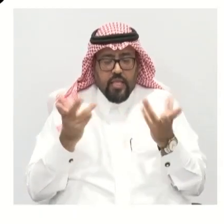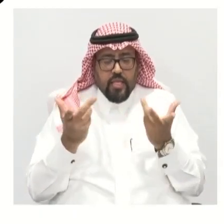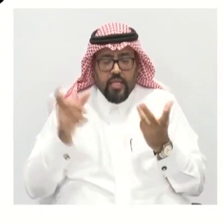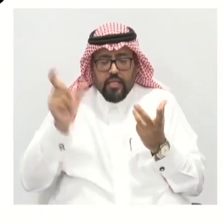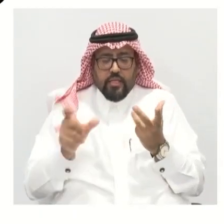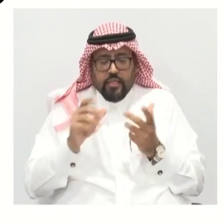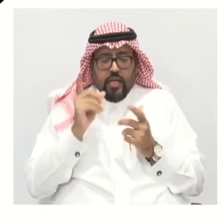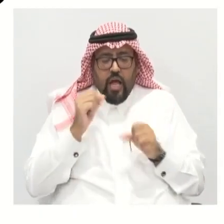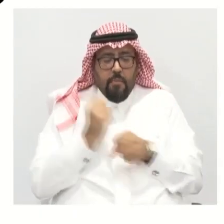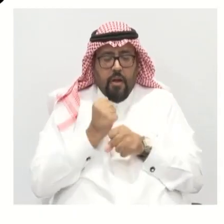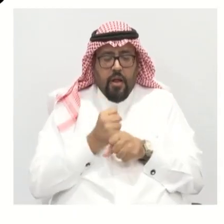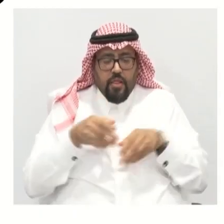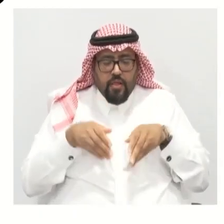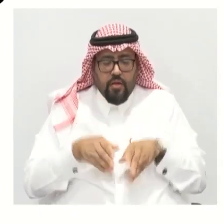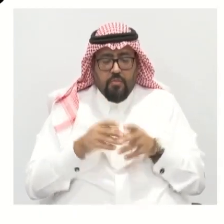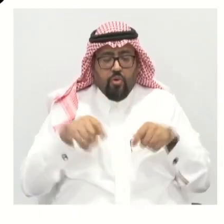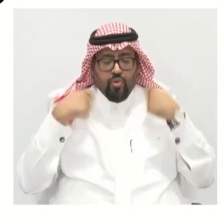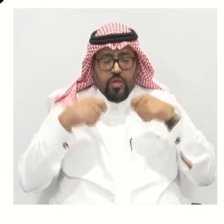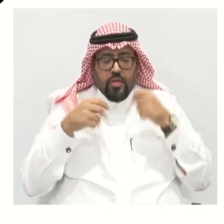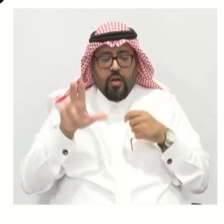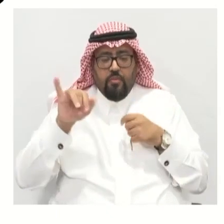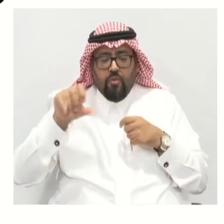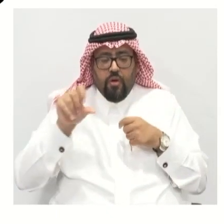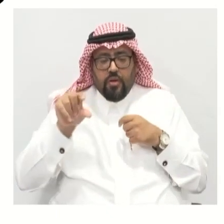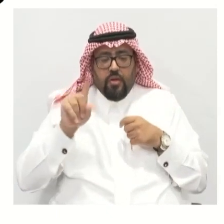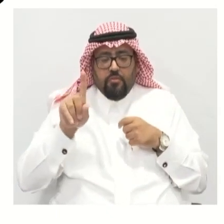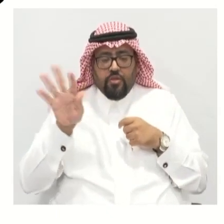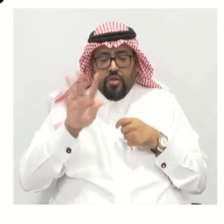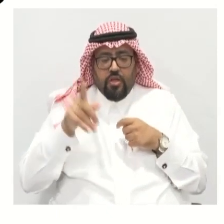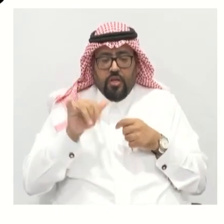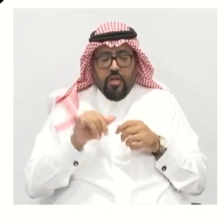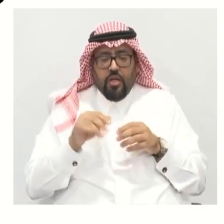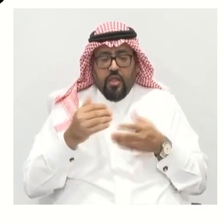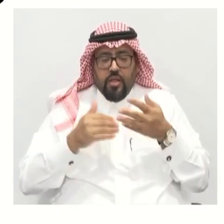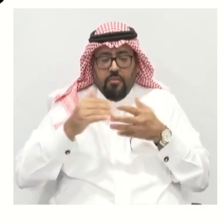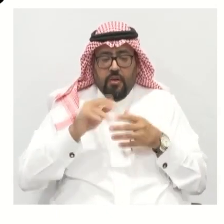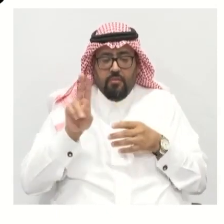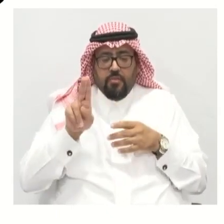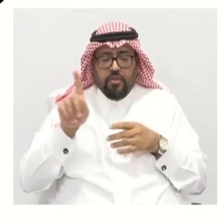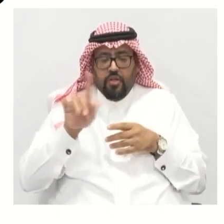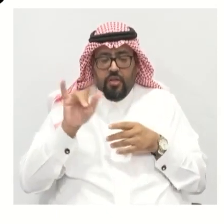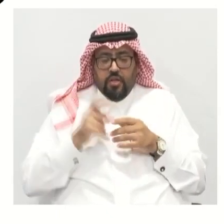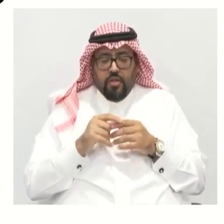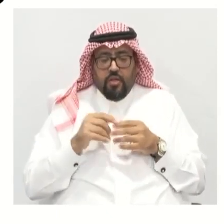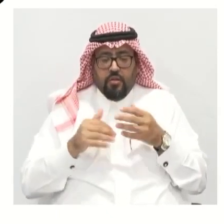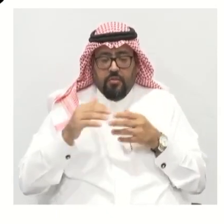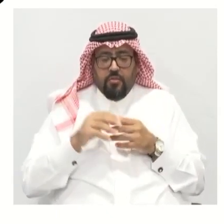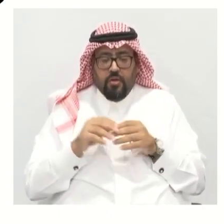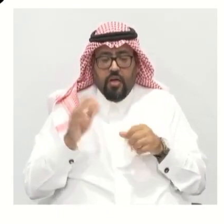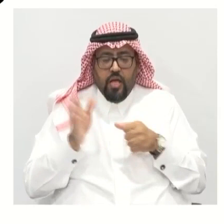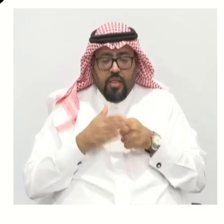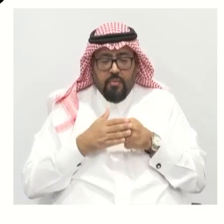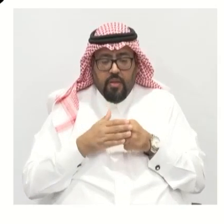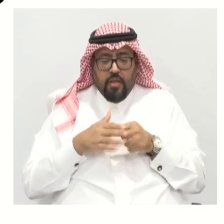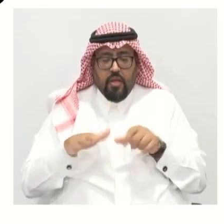الاعمال التي تقوم من خلالها وزاره الموارد البشريه والتنميه البشريه التنميه الاجتماعيه خدمات